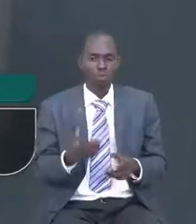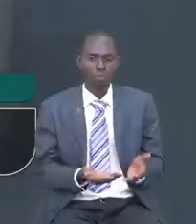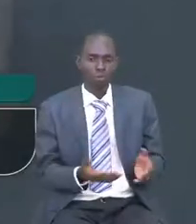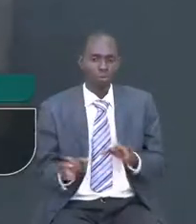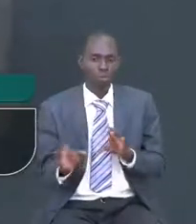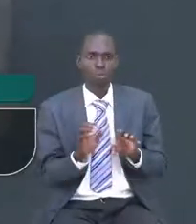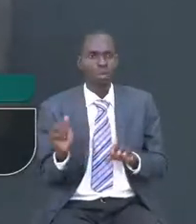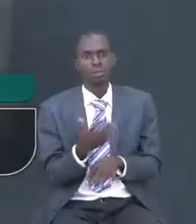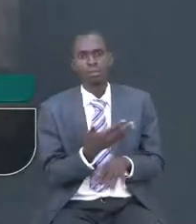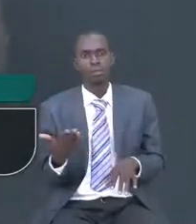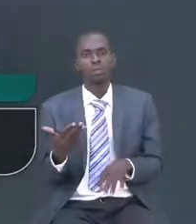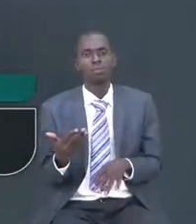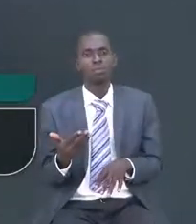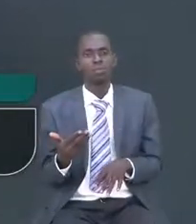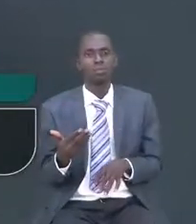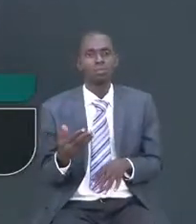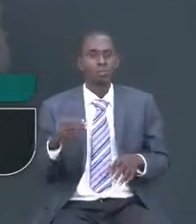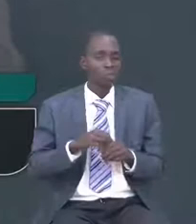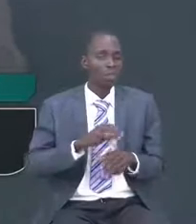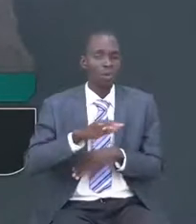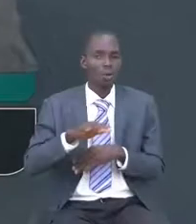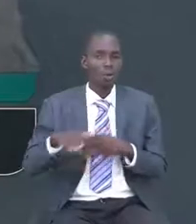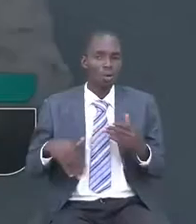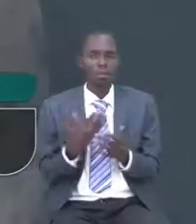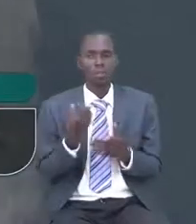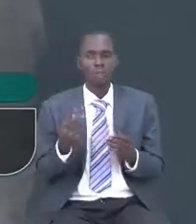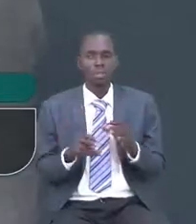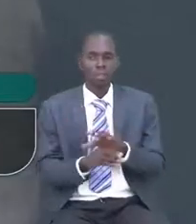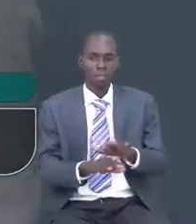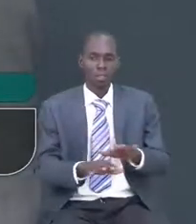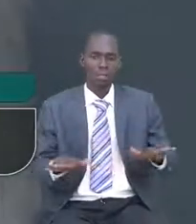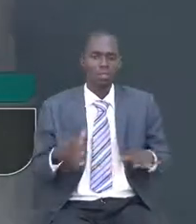le pays d'Égypte. Verset